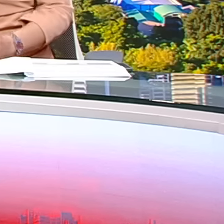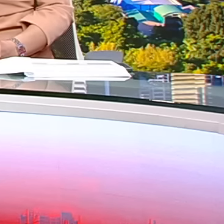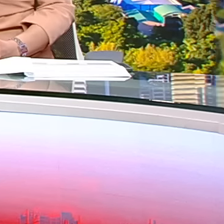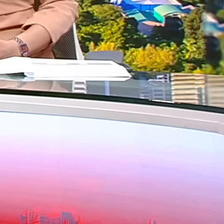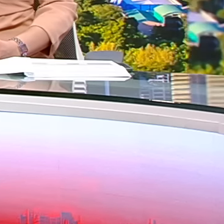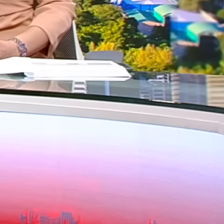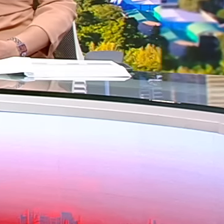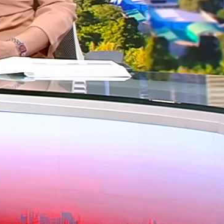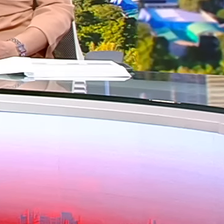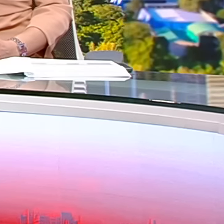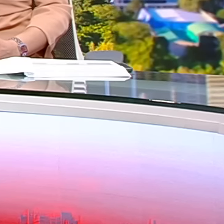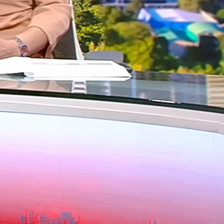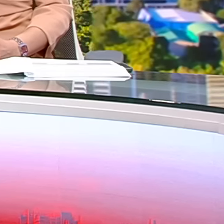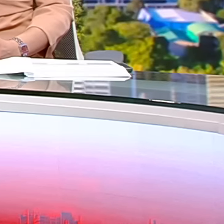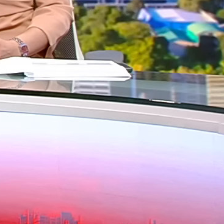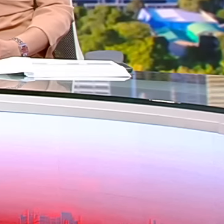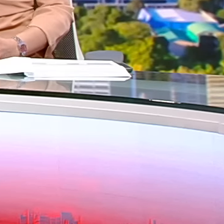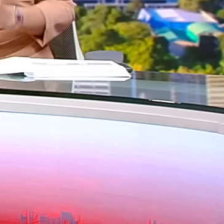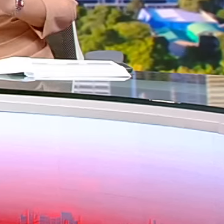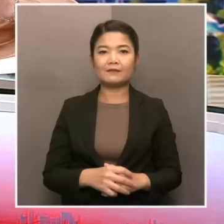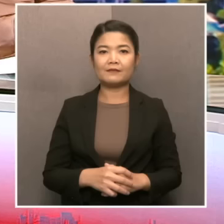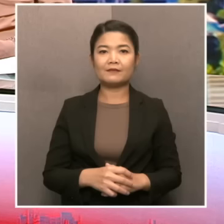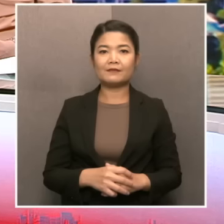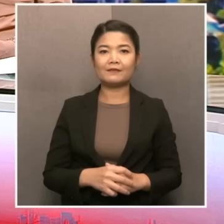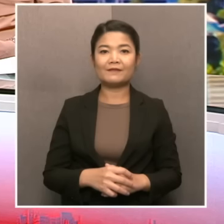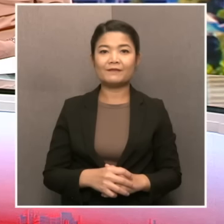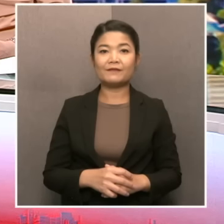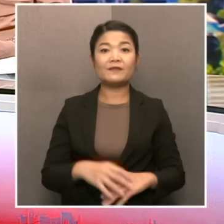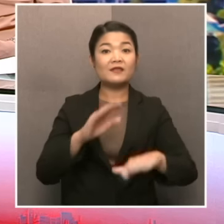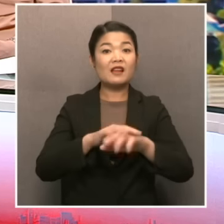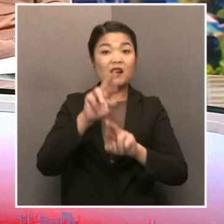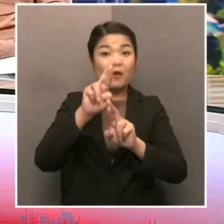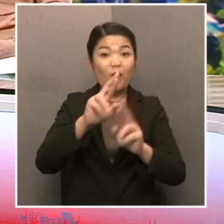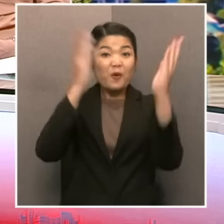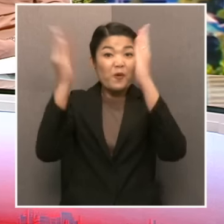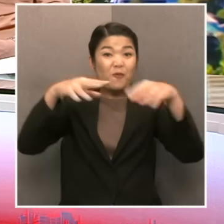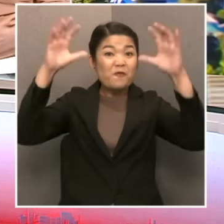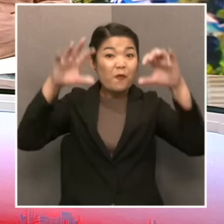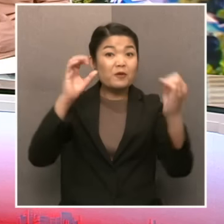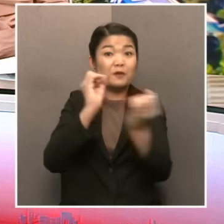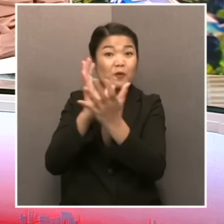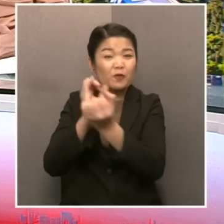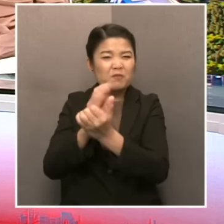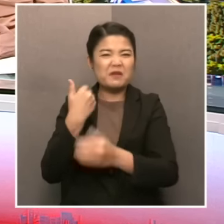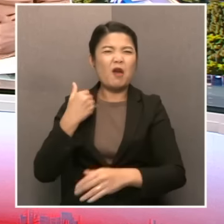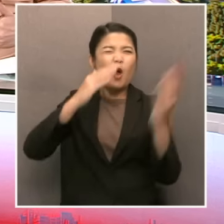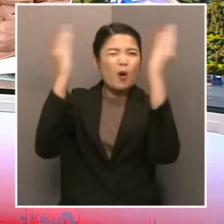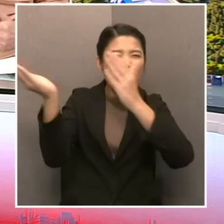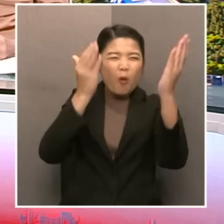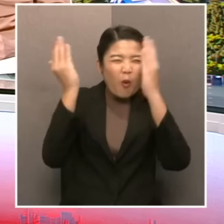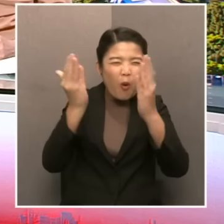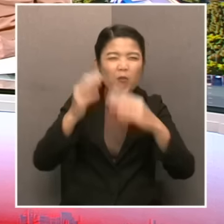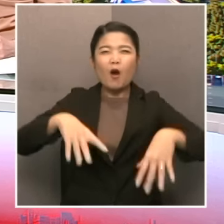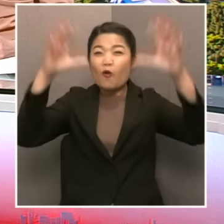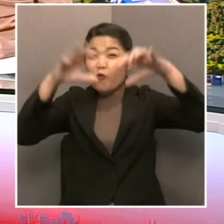และตะวันออกรวมกรุงเทพมหานครและปริมณฑลนะคะต้องเฝ้าระวังพายุฤดูร้อนที่อาจจะทำให้เกิดลมกระโชกแรงและมีฝ